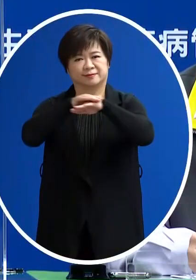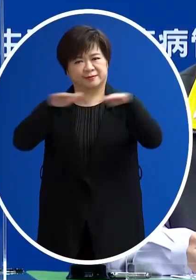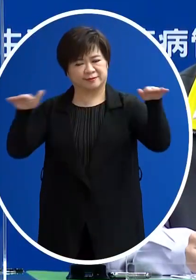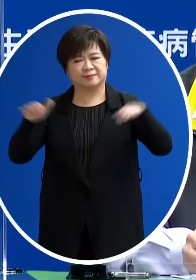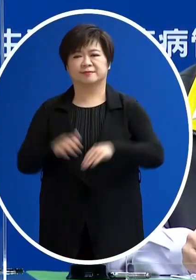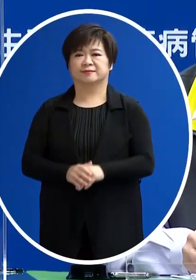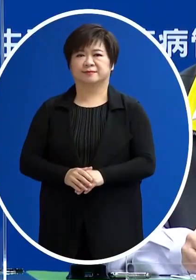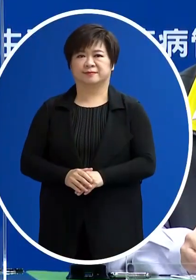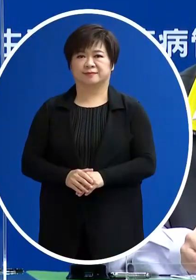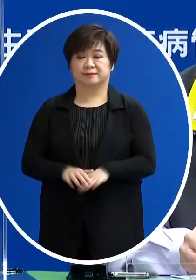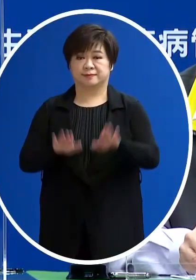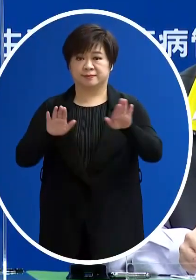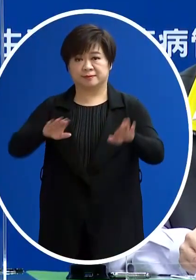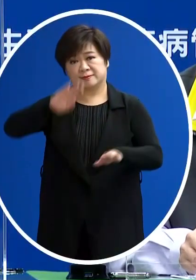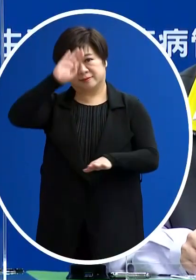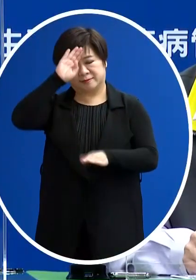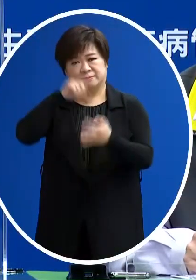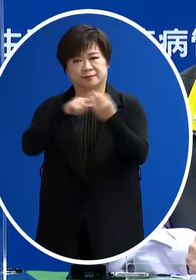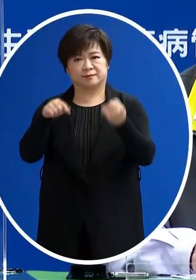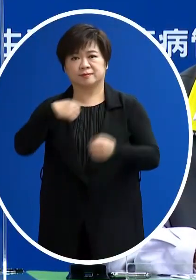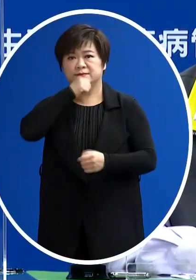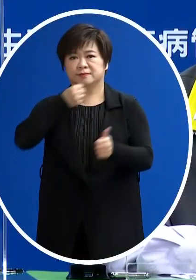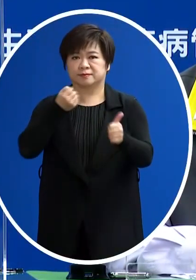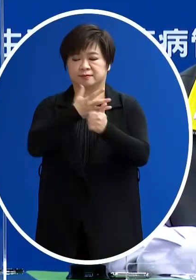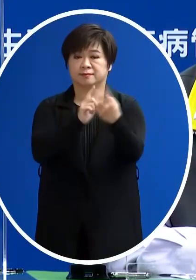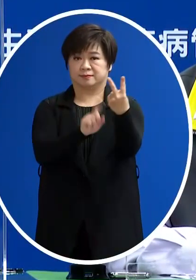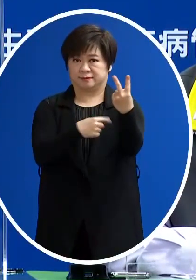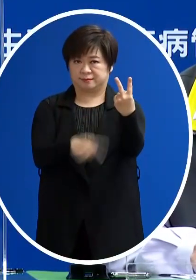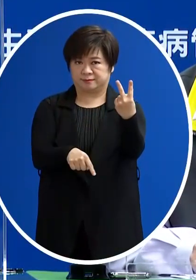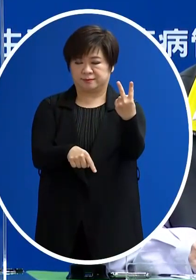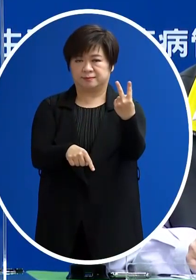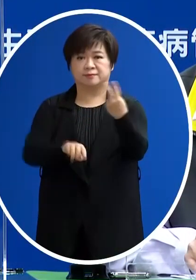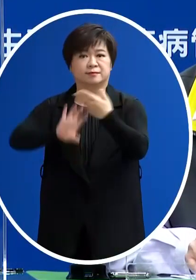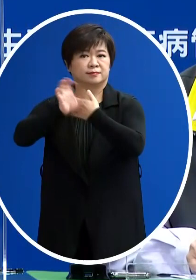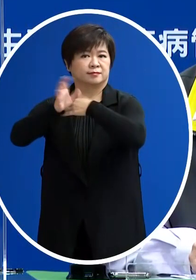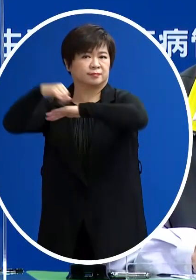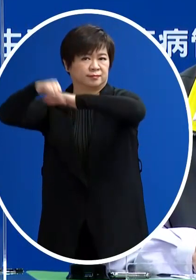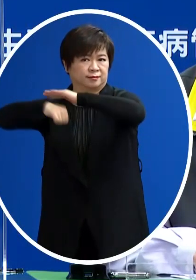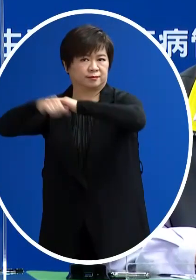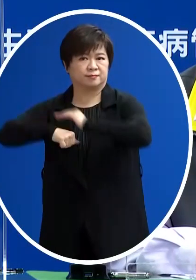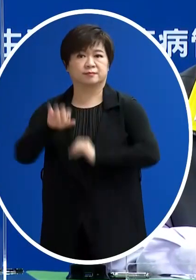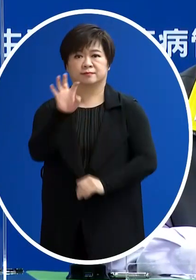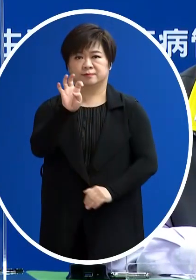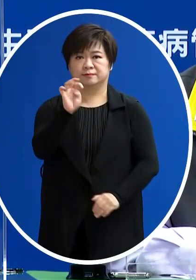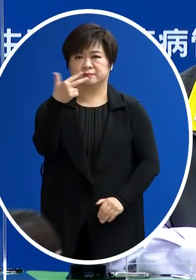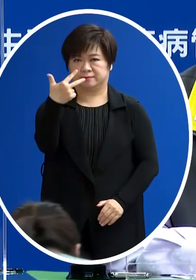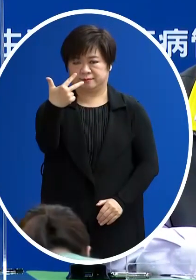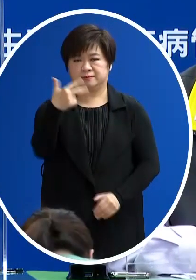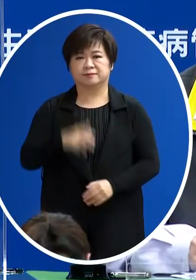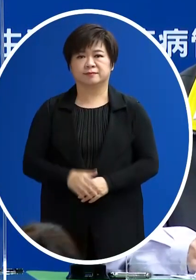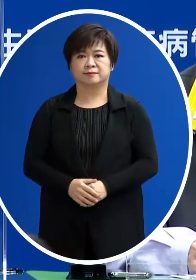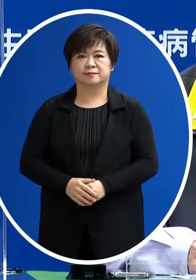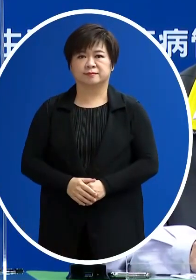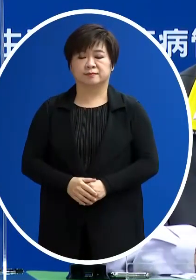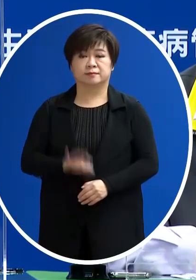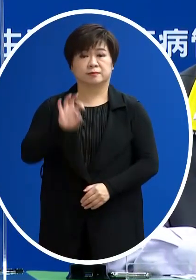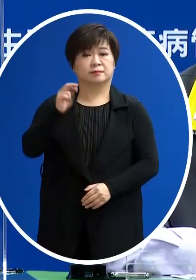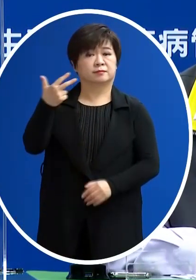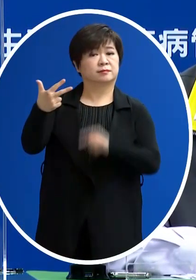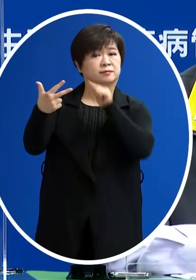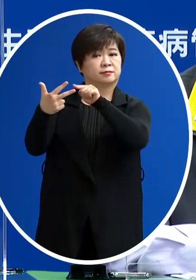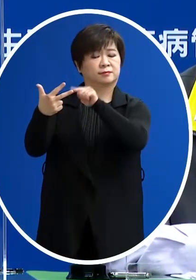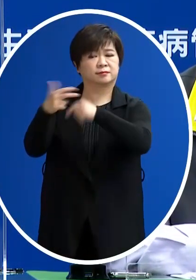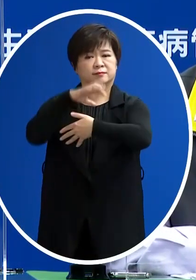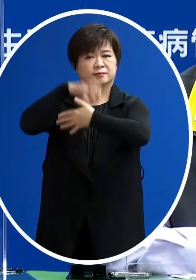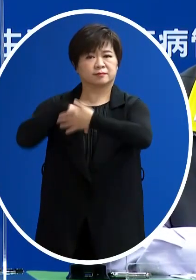那我们今天的确定的病例本土有两例，那境外移入的47例，那47例包